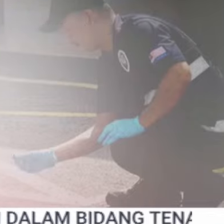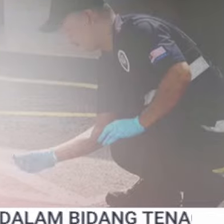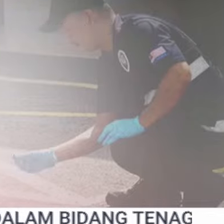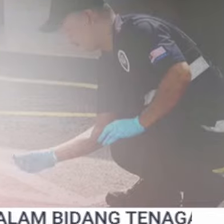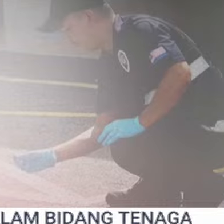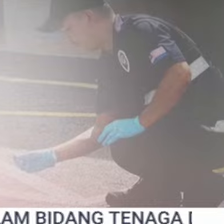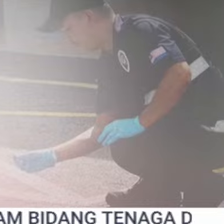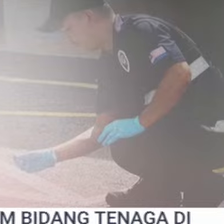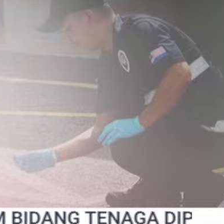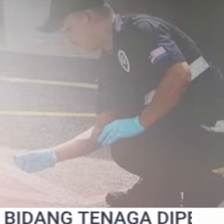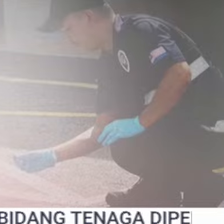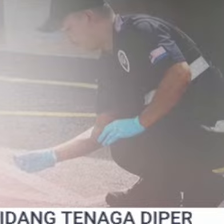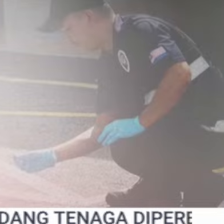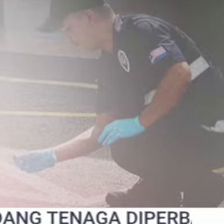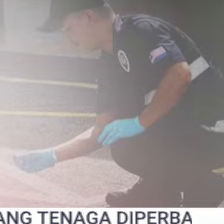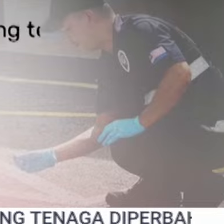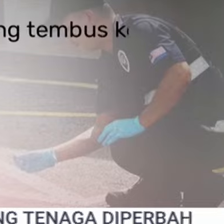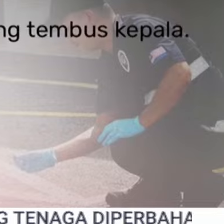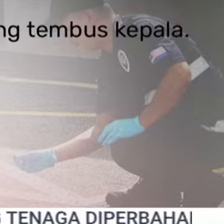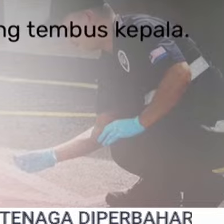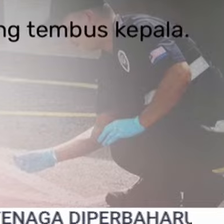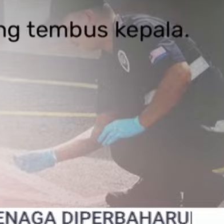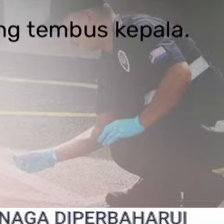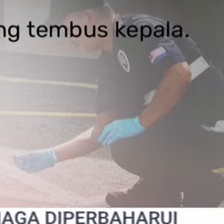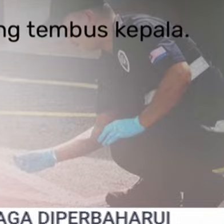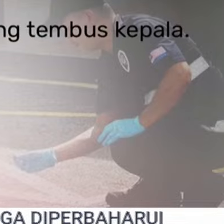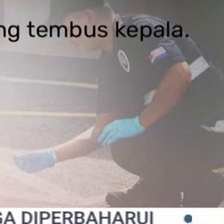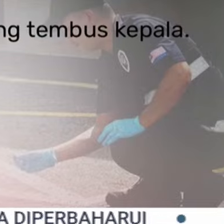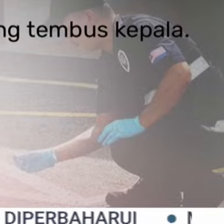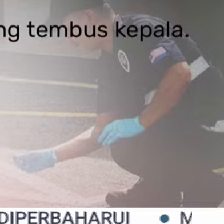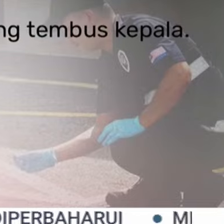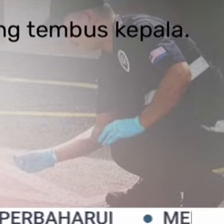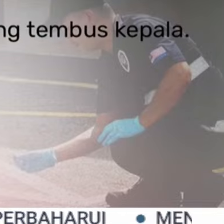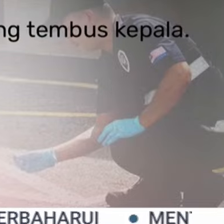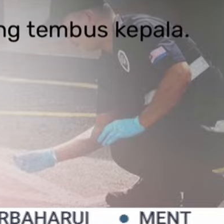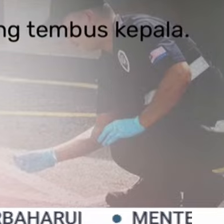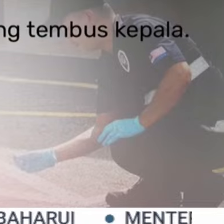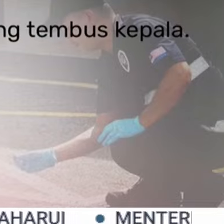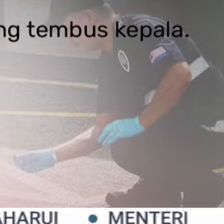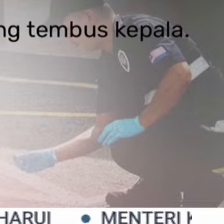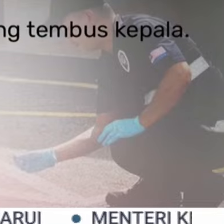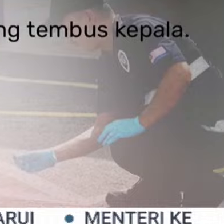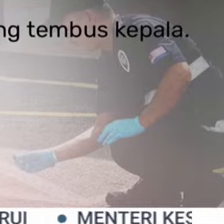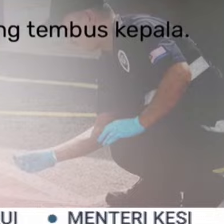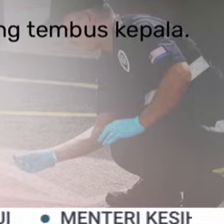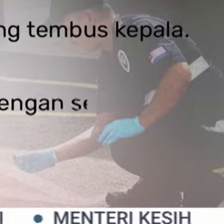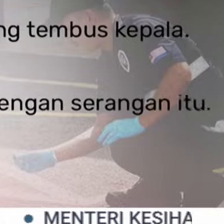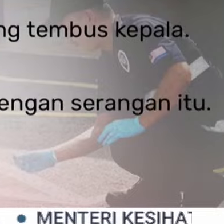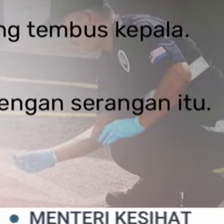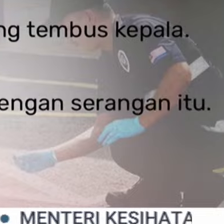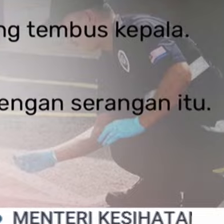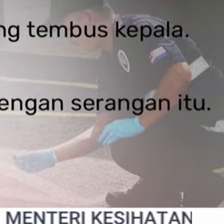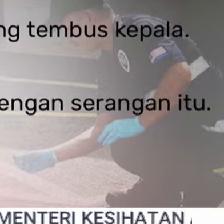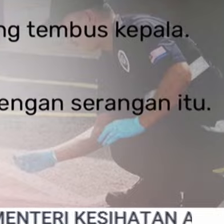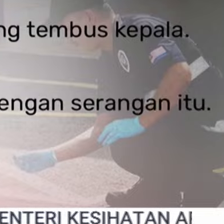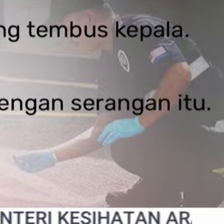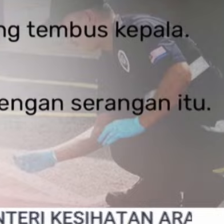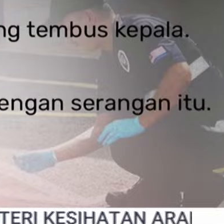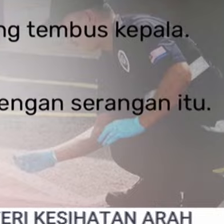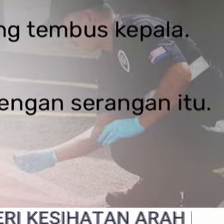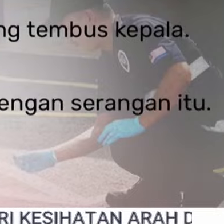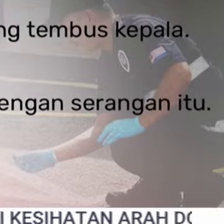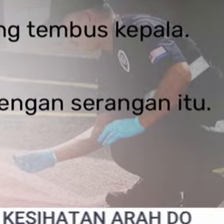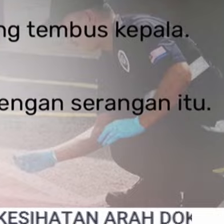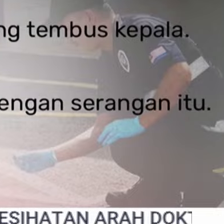suspek. Suspek kemudian merampas senjata api anggota berkenaan. Dua anggota polis bergegas ke belakang balai memeriksa